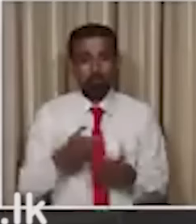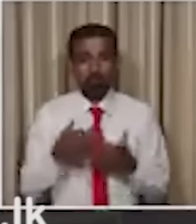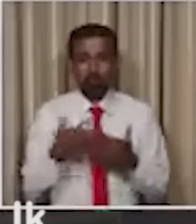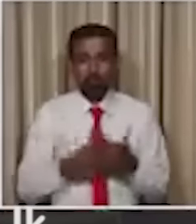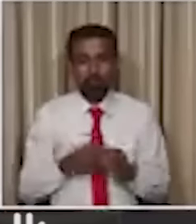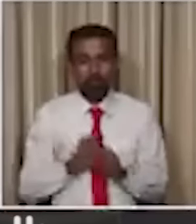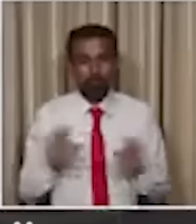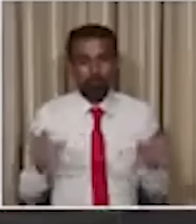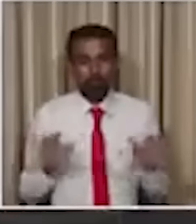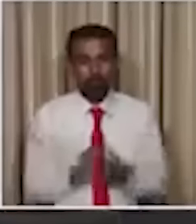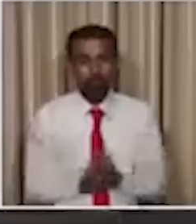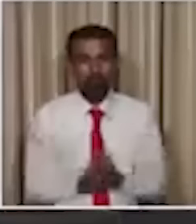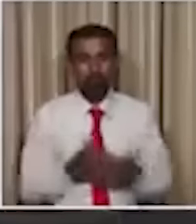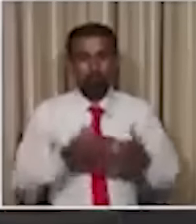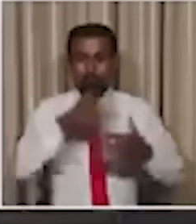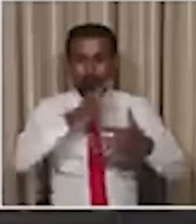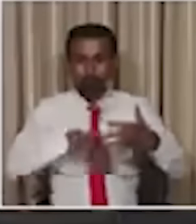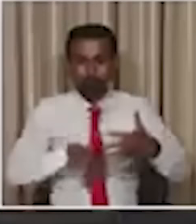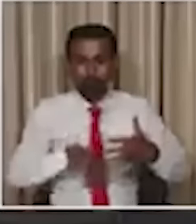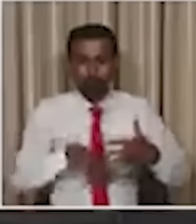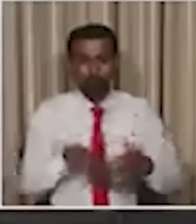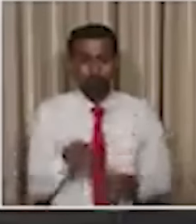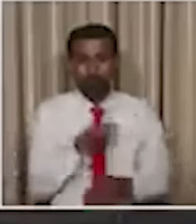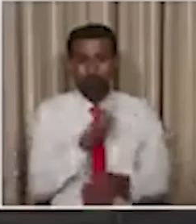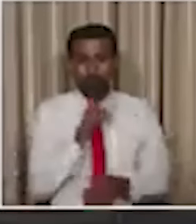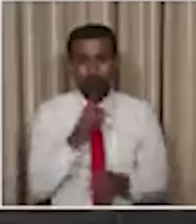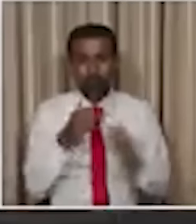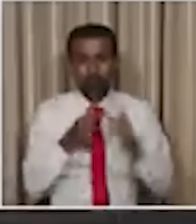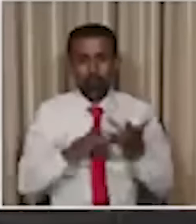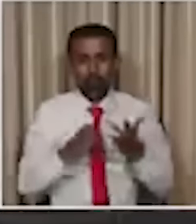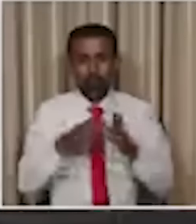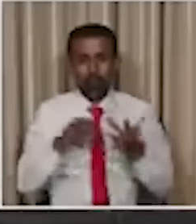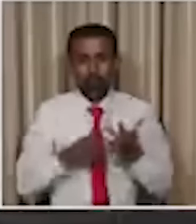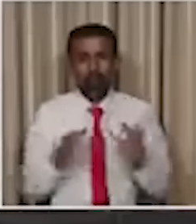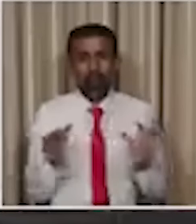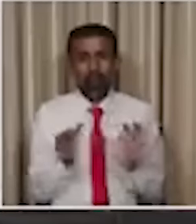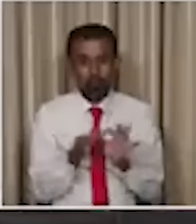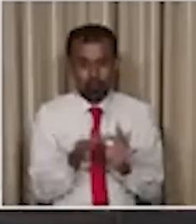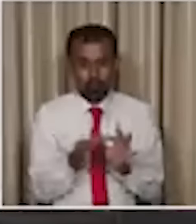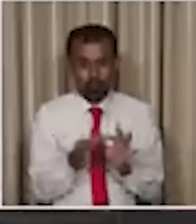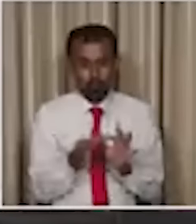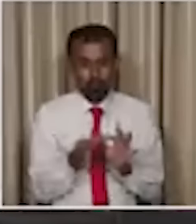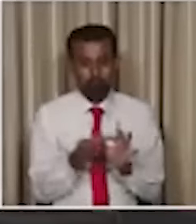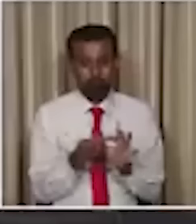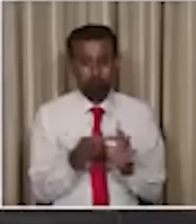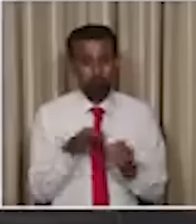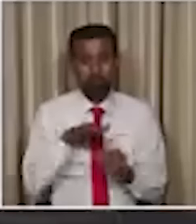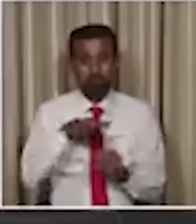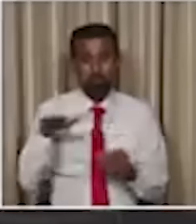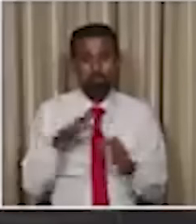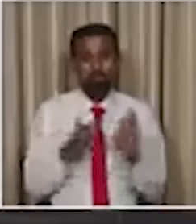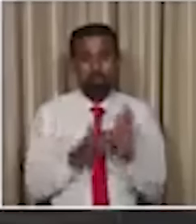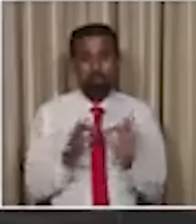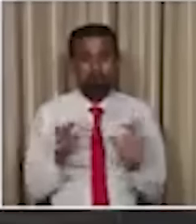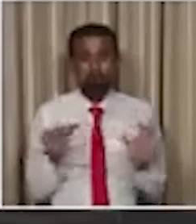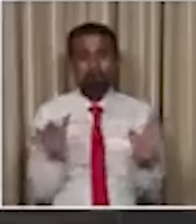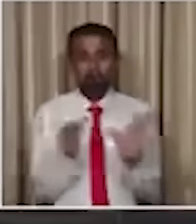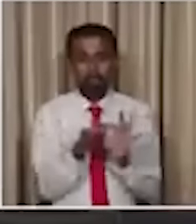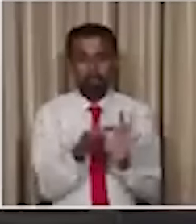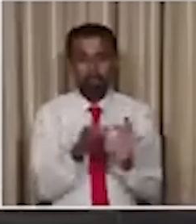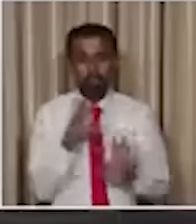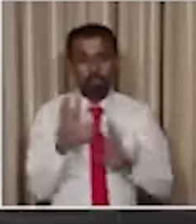ඇත. එම වාර්තාවේ ඉහත සඳහන් පුද්ගලයා IS සංවිධානයට සම්බන්ධ සමාජ මාධ්‍ය ජාලයක් සමග සම්බන්ධ බවට